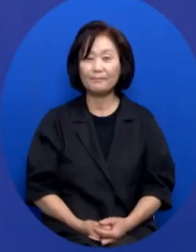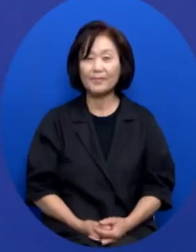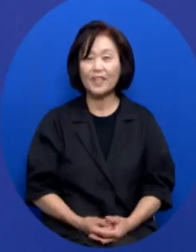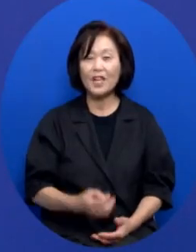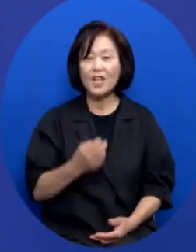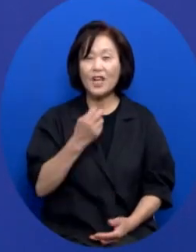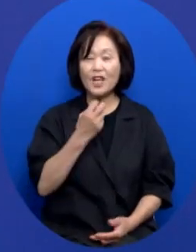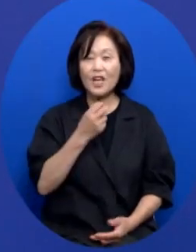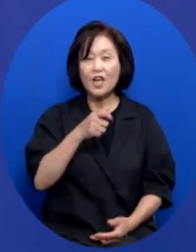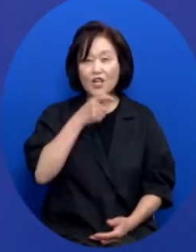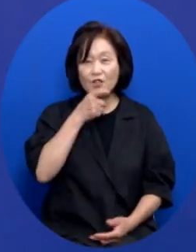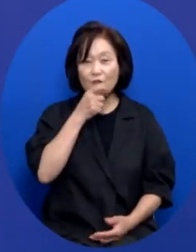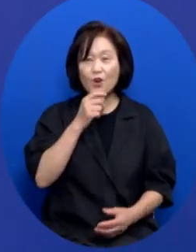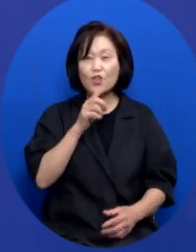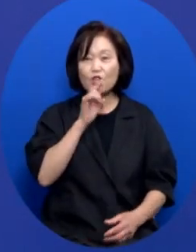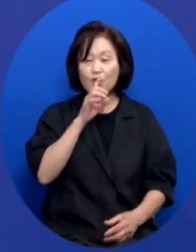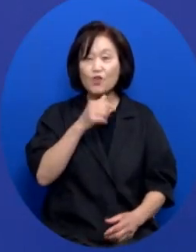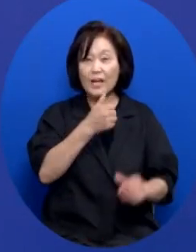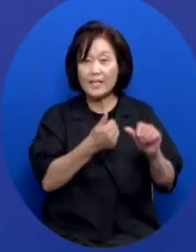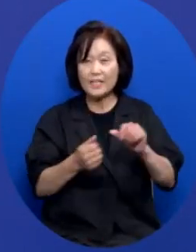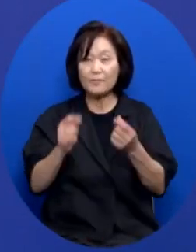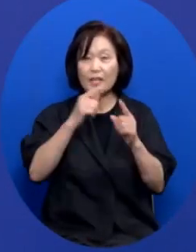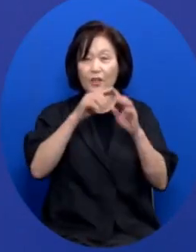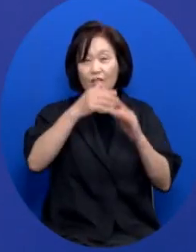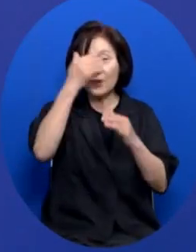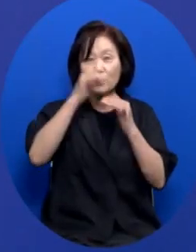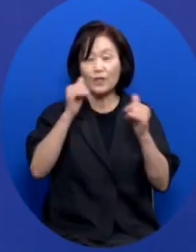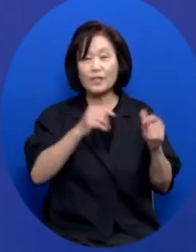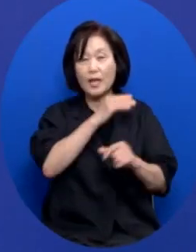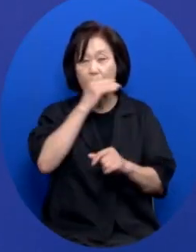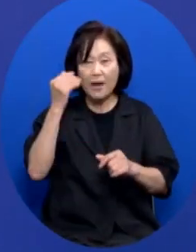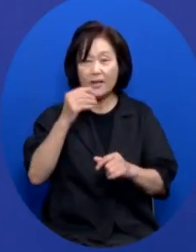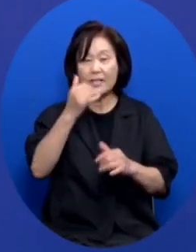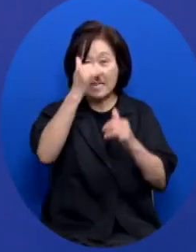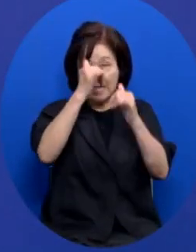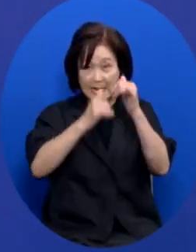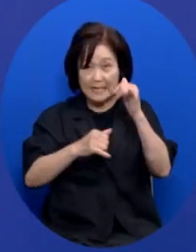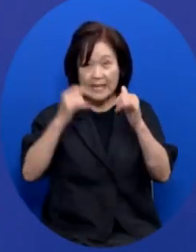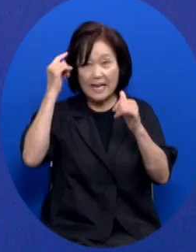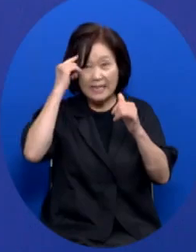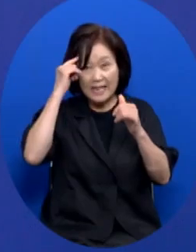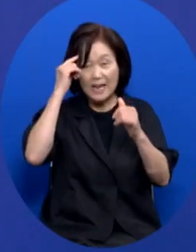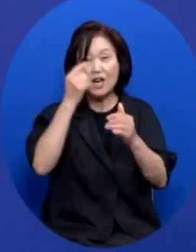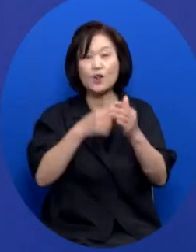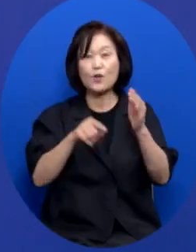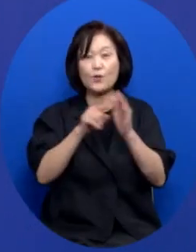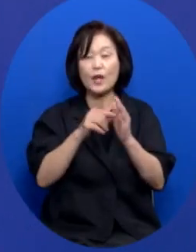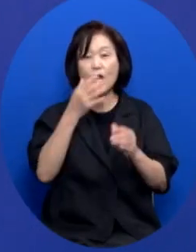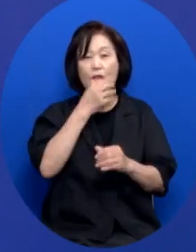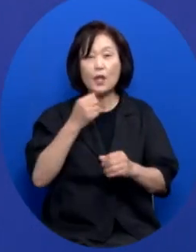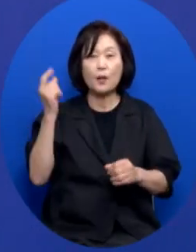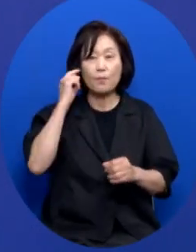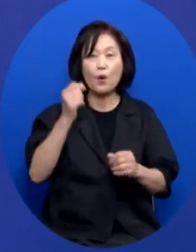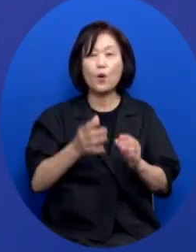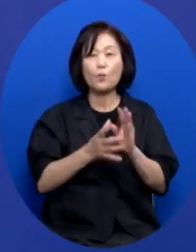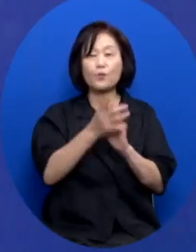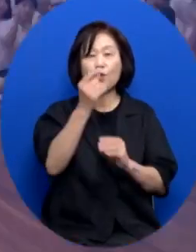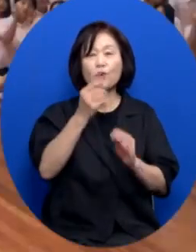수원 중앙 침례교회가 청소년들의 올바른 역사 의식 고치를 위한 복음 통일 기도회를